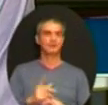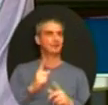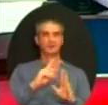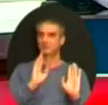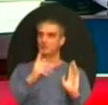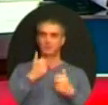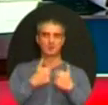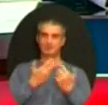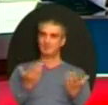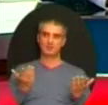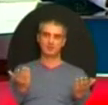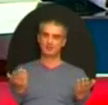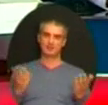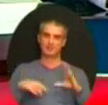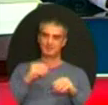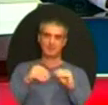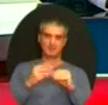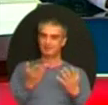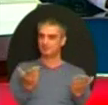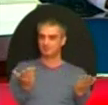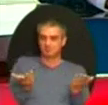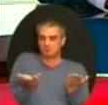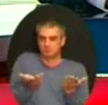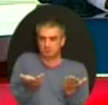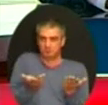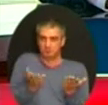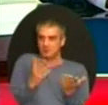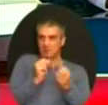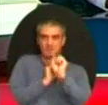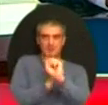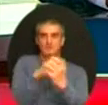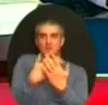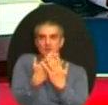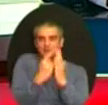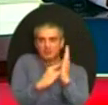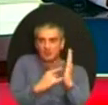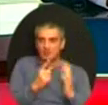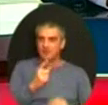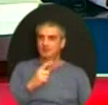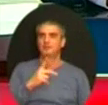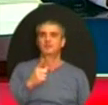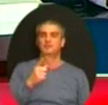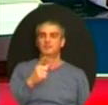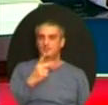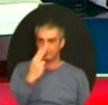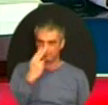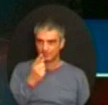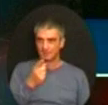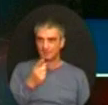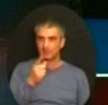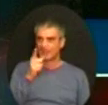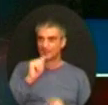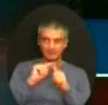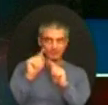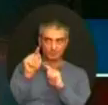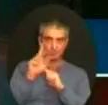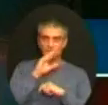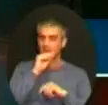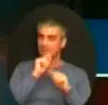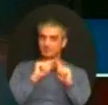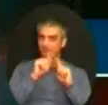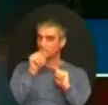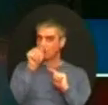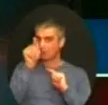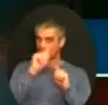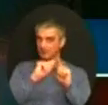בפריימריז. בחיים, בגלל שאין לך פריימריז, אז למה שתתמכו בהצעת חוק הזאת? הוא מסמן. גם אותך סימנו, את אל תדברי על סימנו,